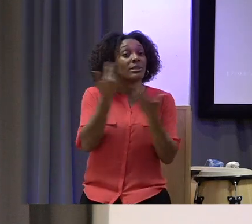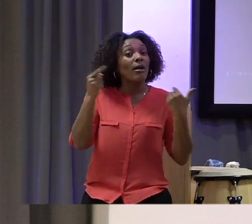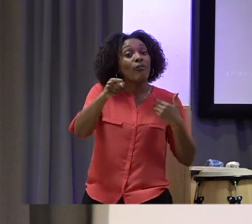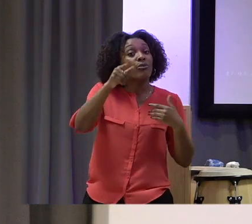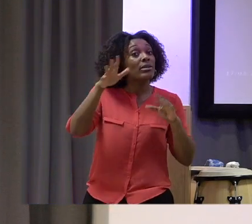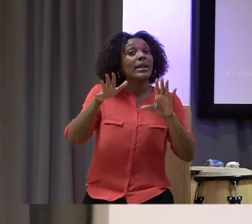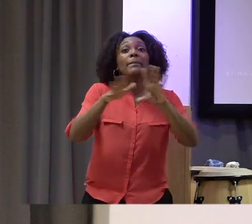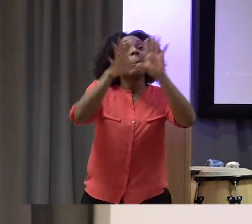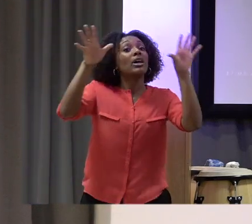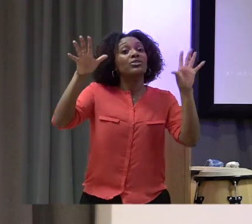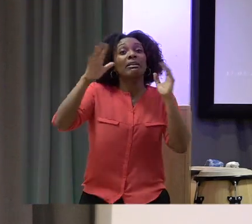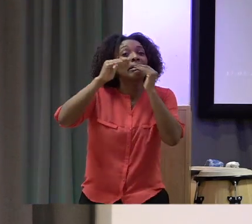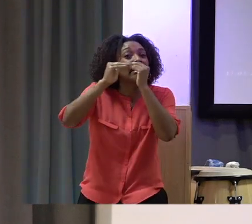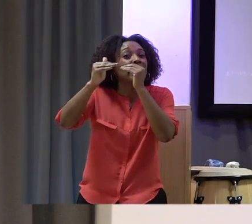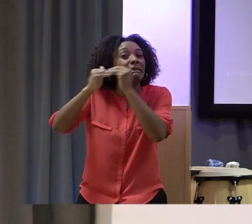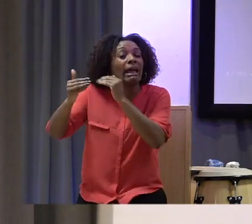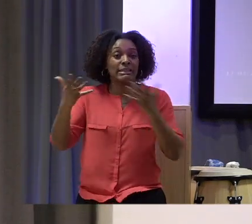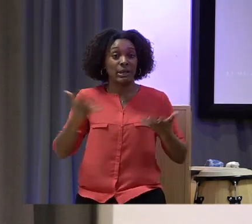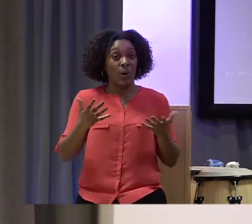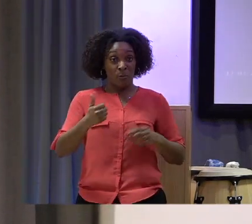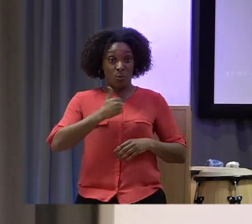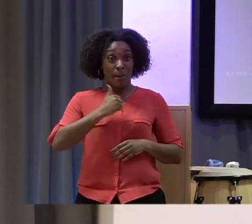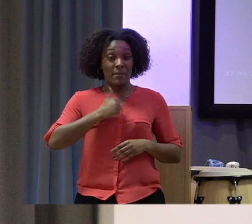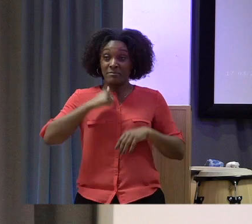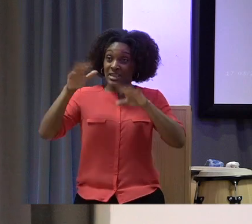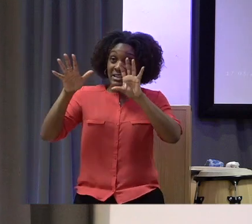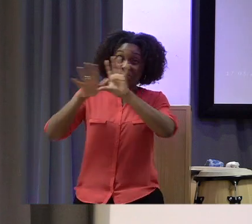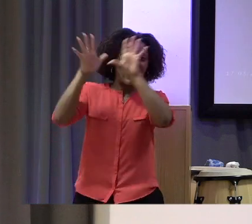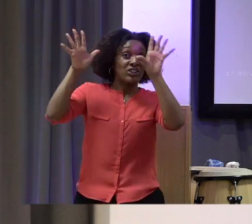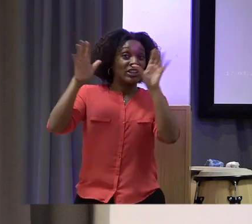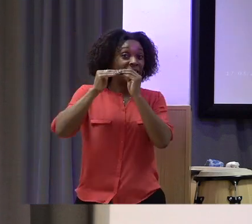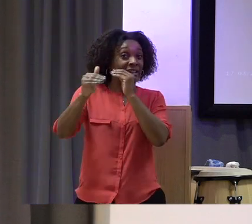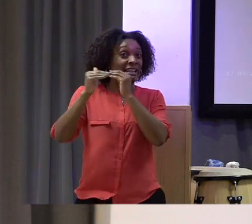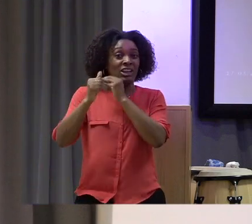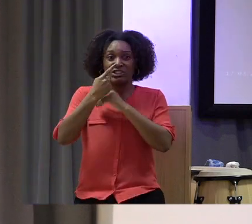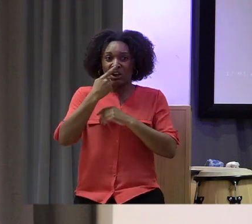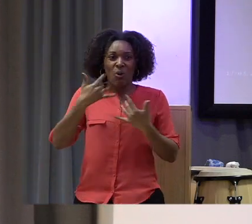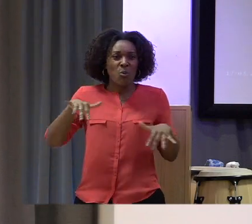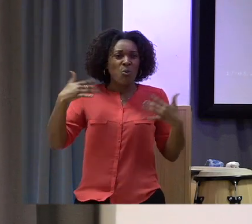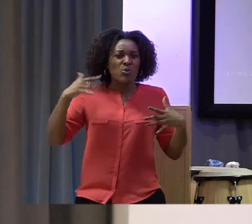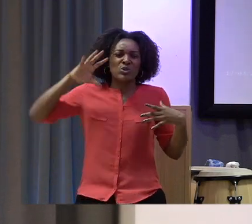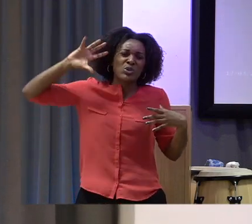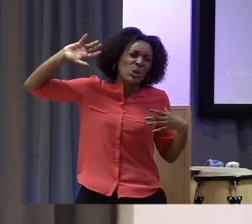désert, mais moi, l'image que j'ai du désert, c'est un endroit aride.